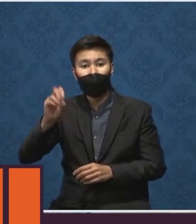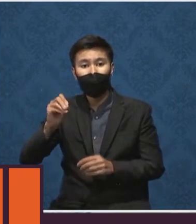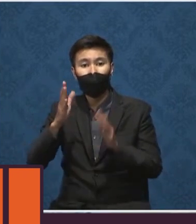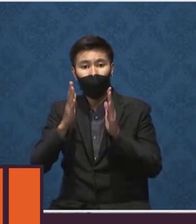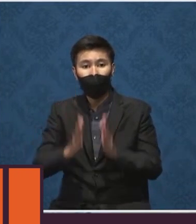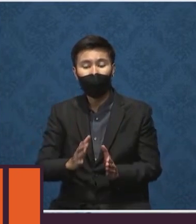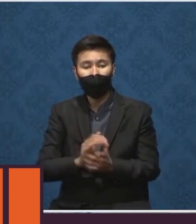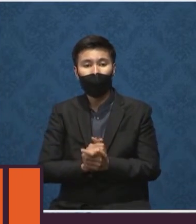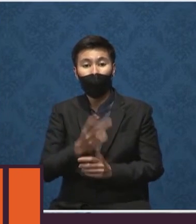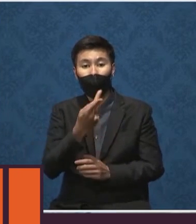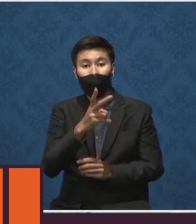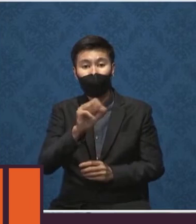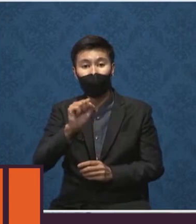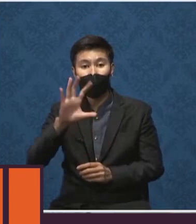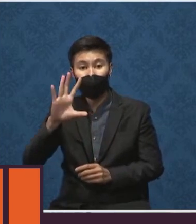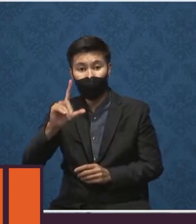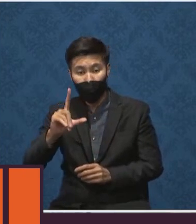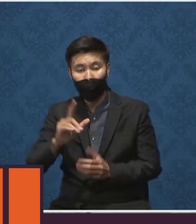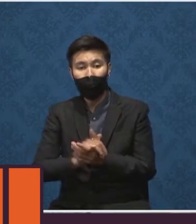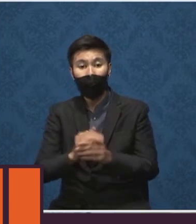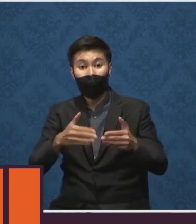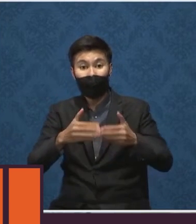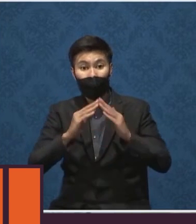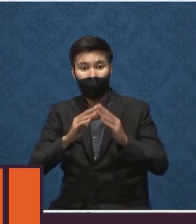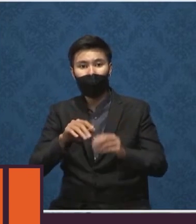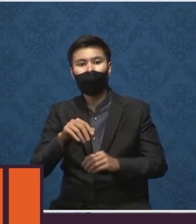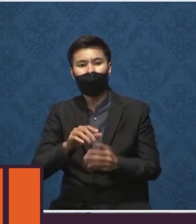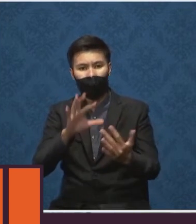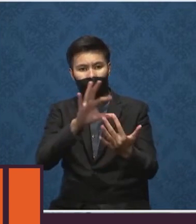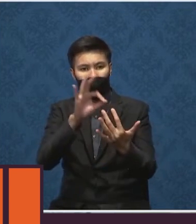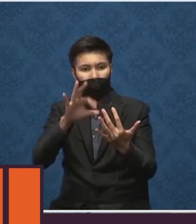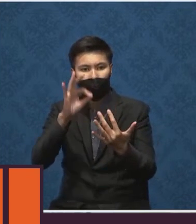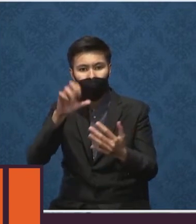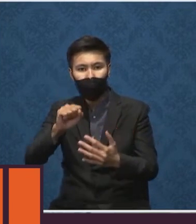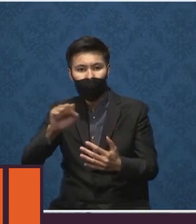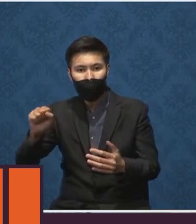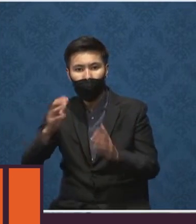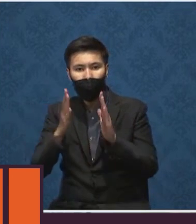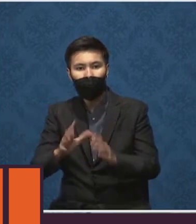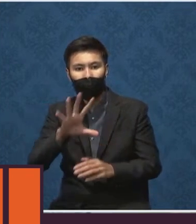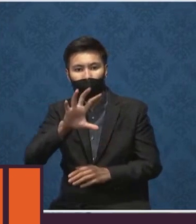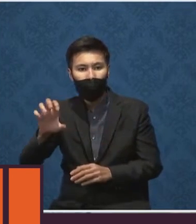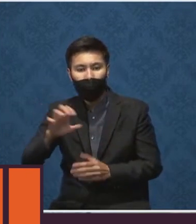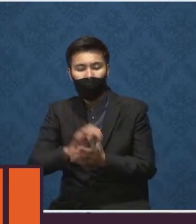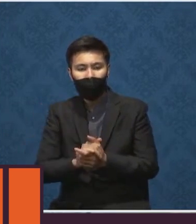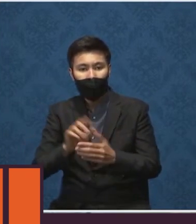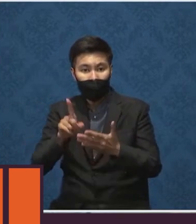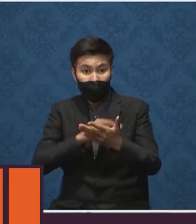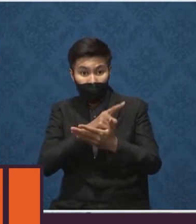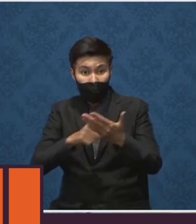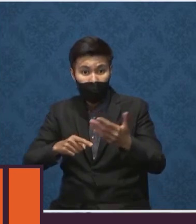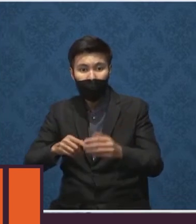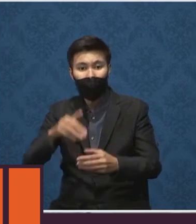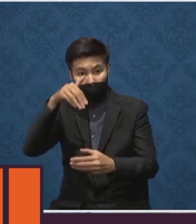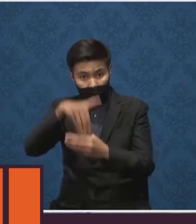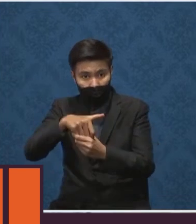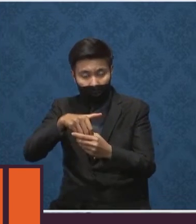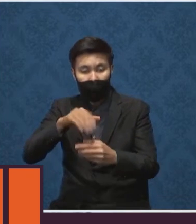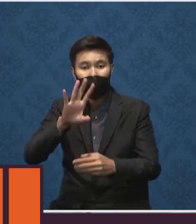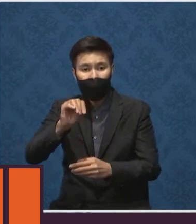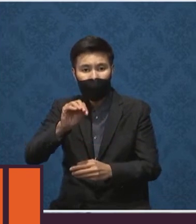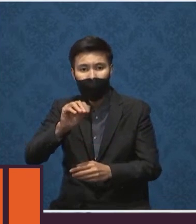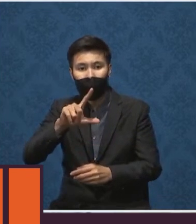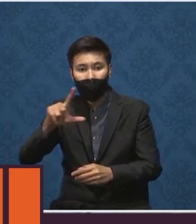กแต่งตงจคอสชอั้นมารวมเลอกนายกกับสอสอ 500 คนที่มาจากเสียงขพชาชนกับ 40 ลานเสีงใกเลือกตั้ง